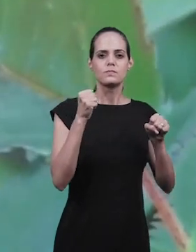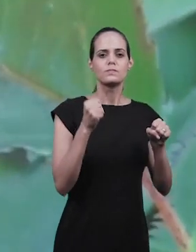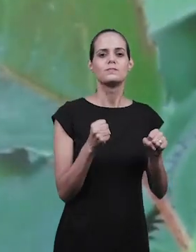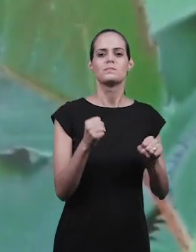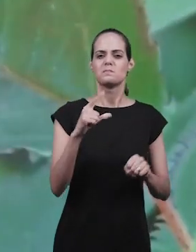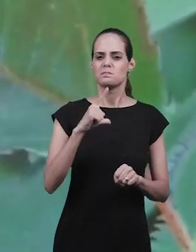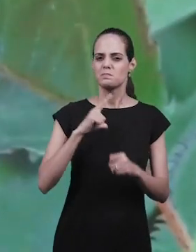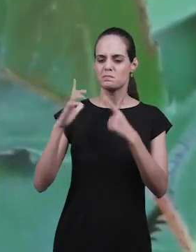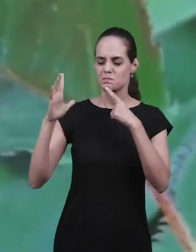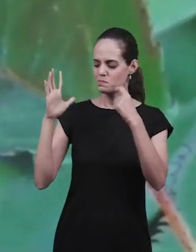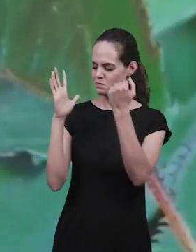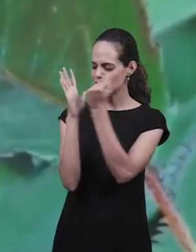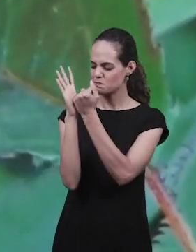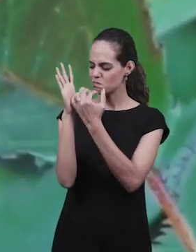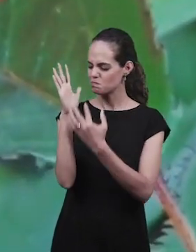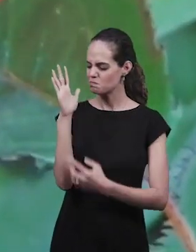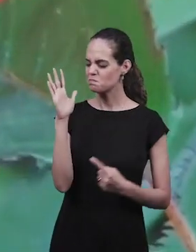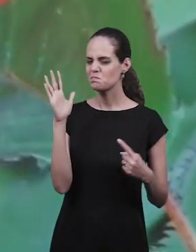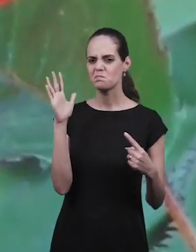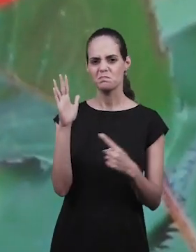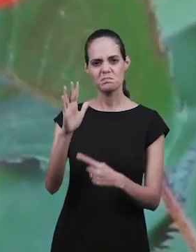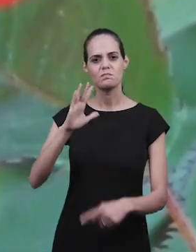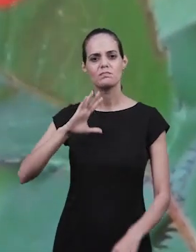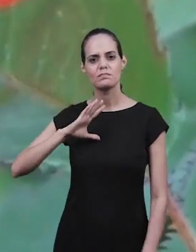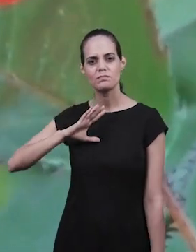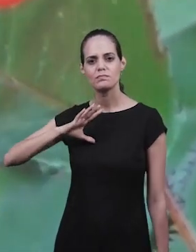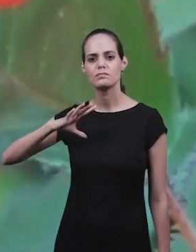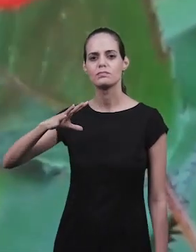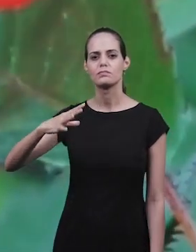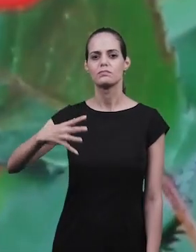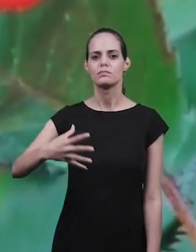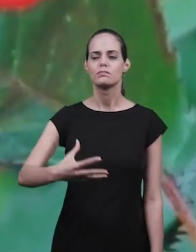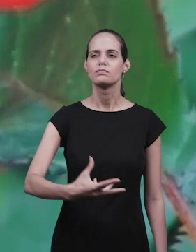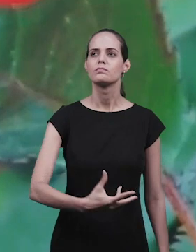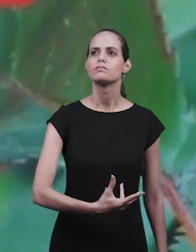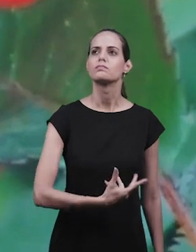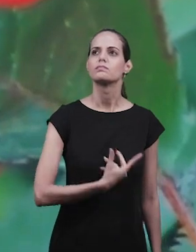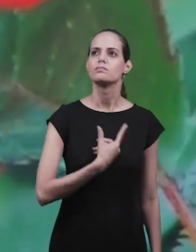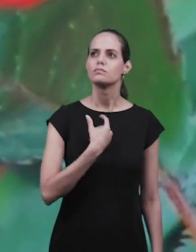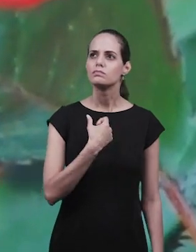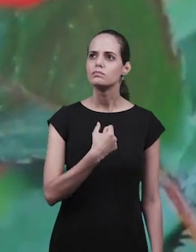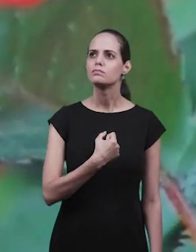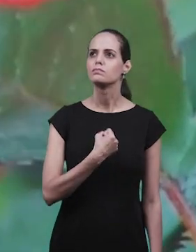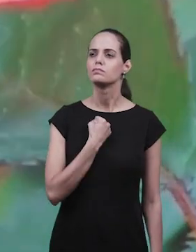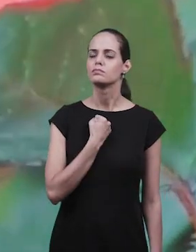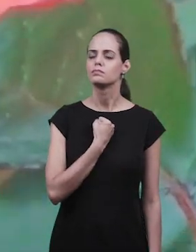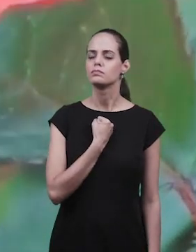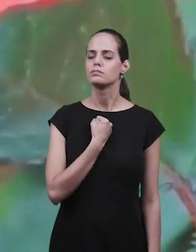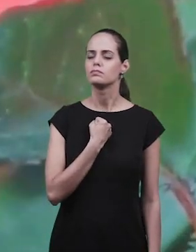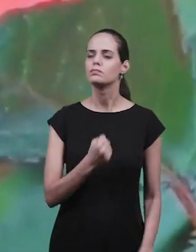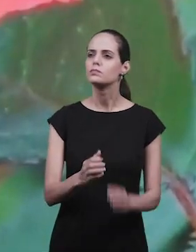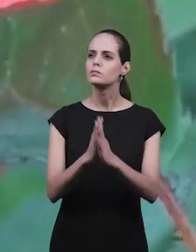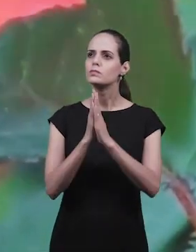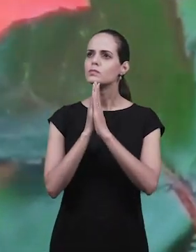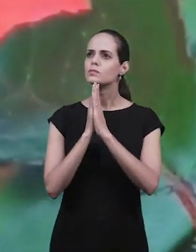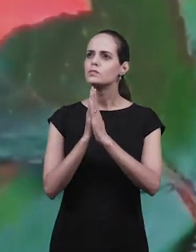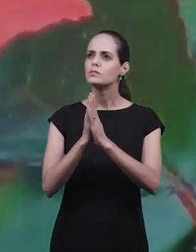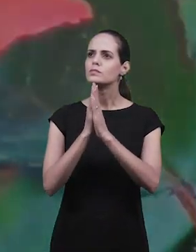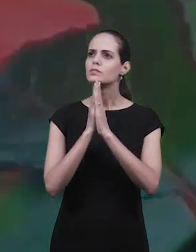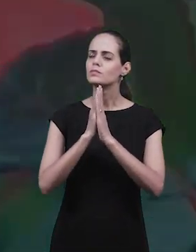Pelo poder que há em teu sangue